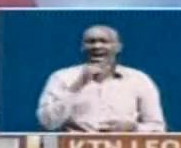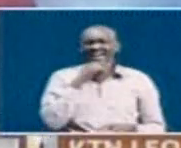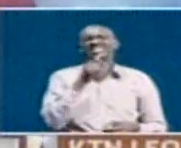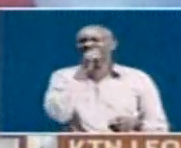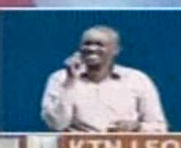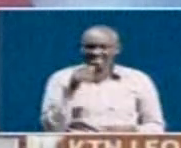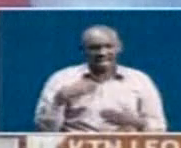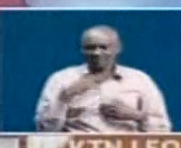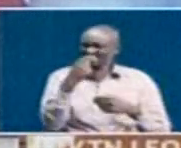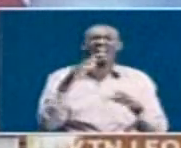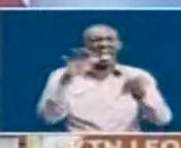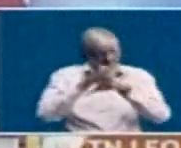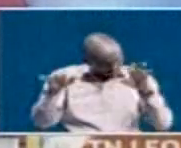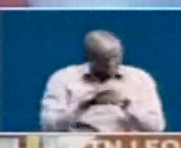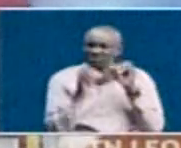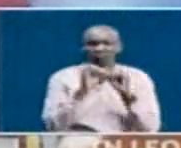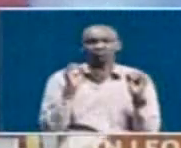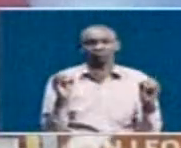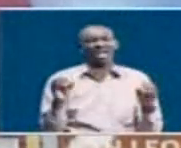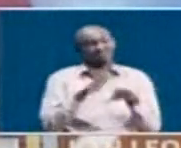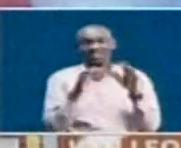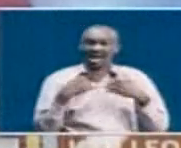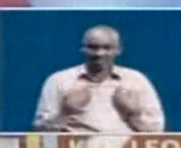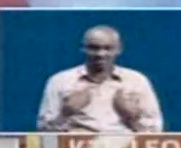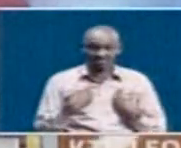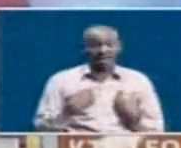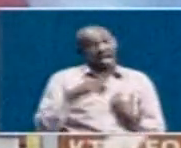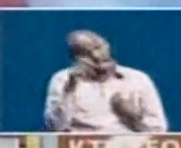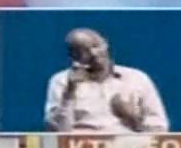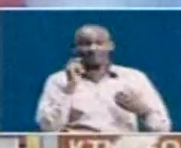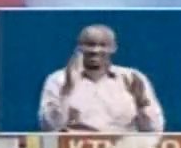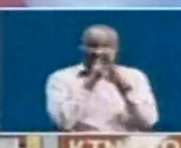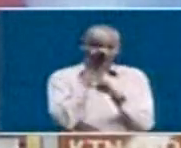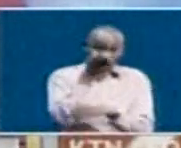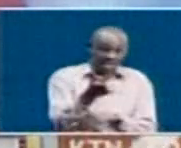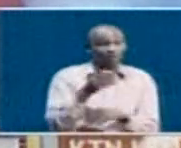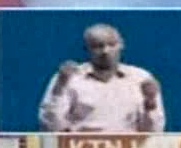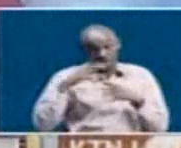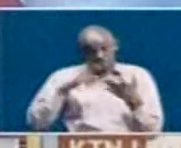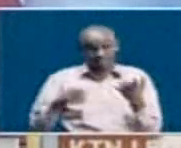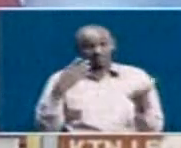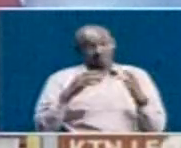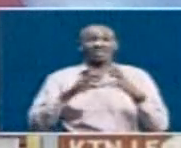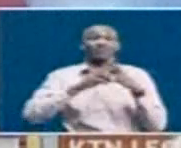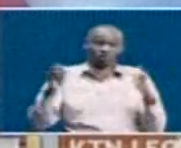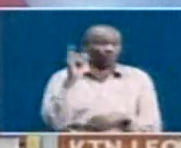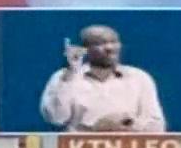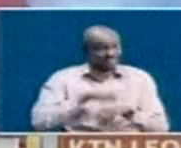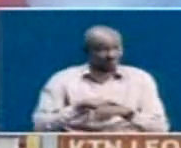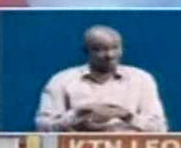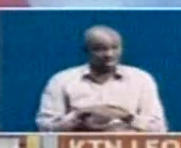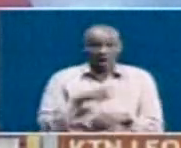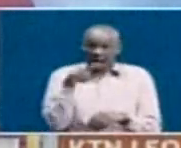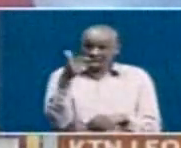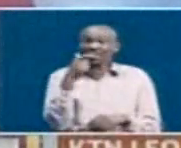huwezi ambia bibi kila kitu chochote kile ulichonacho. Mengine lazima ufiche ukihofia kama mnaweza kudivorce siku moja. Mmoja